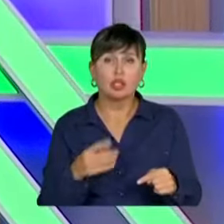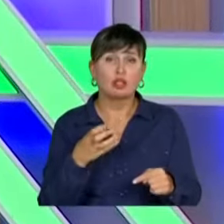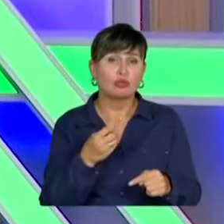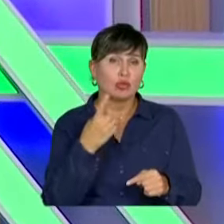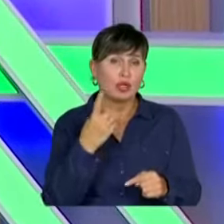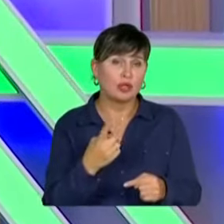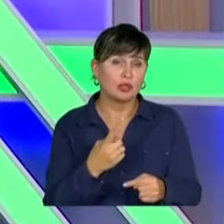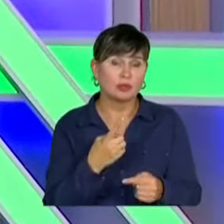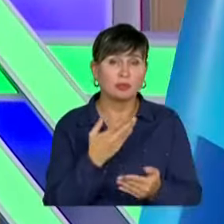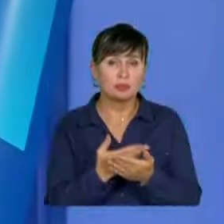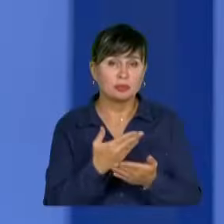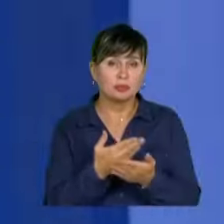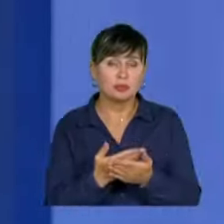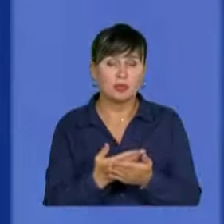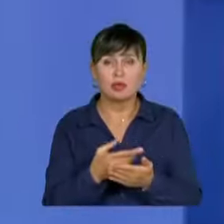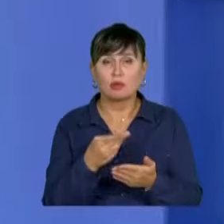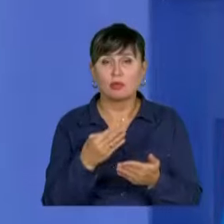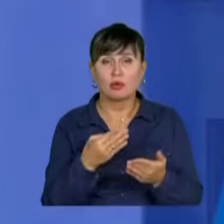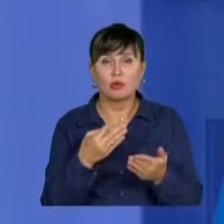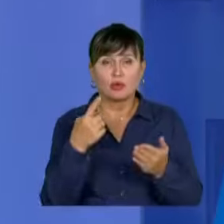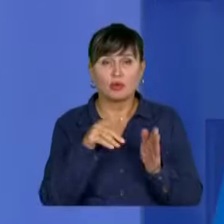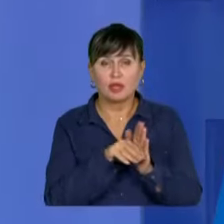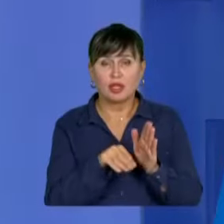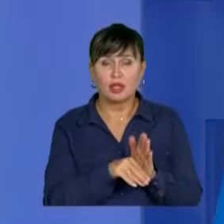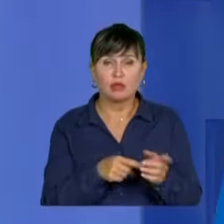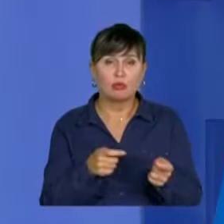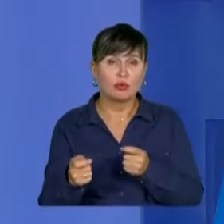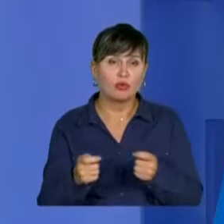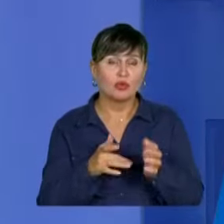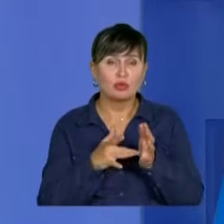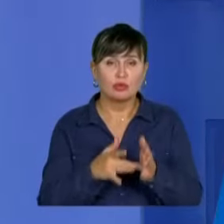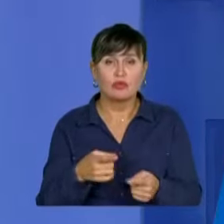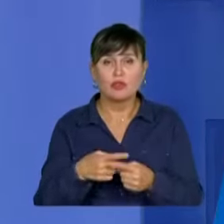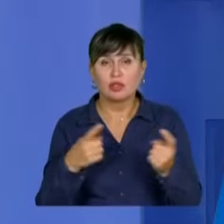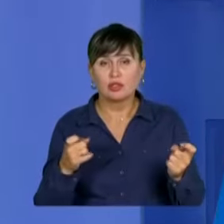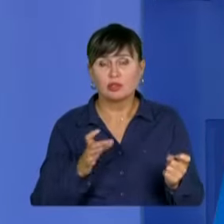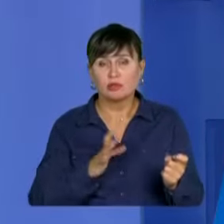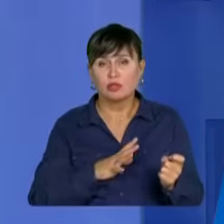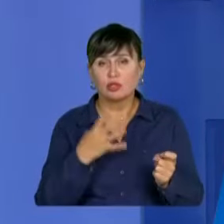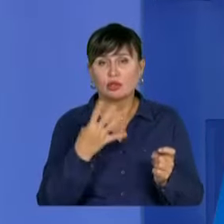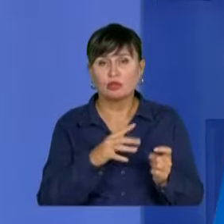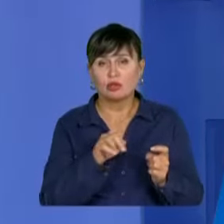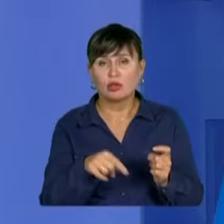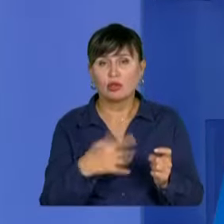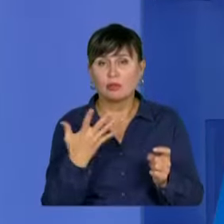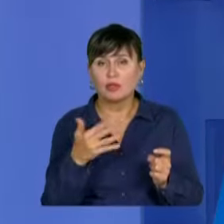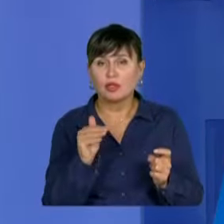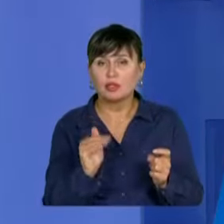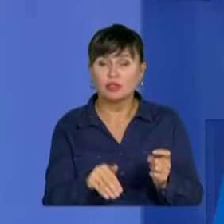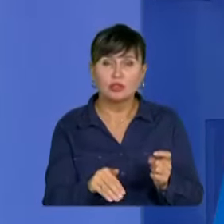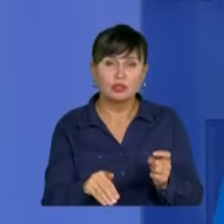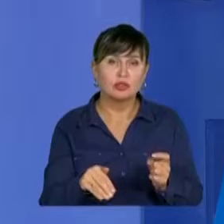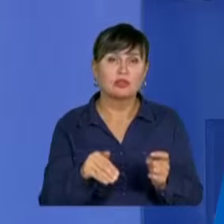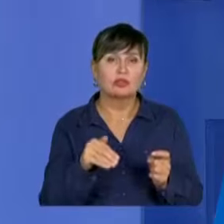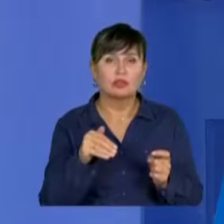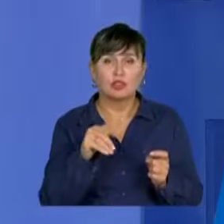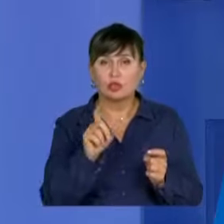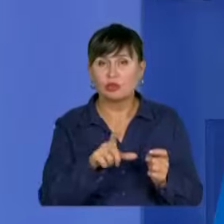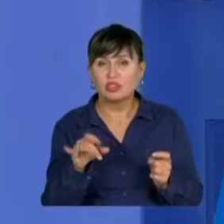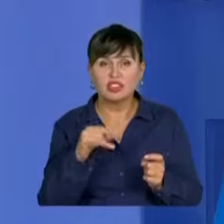одни наглядные цифры. По данным Управления туризма, в гостиницах Алматы побывали 40,5 тысяч резидентов из Китая.